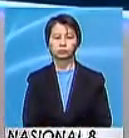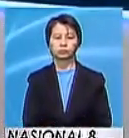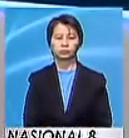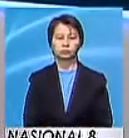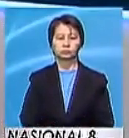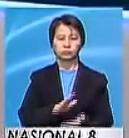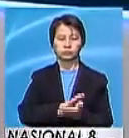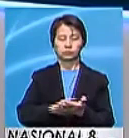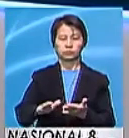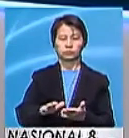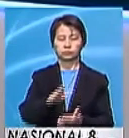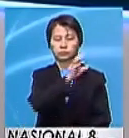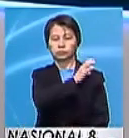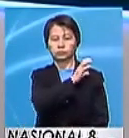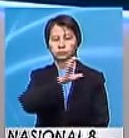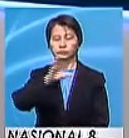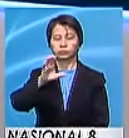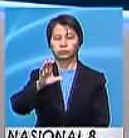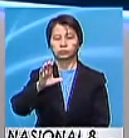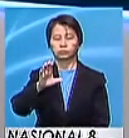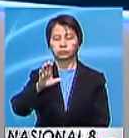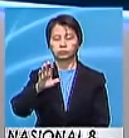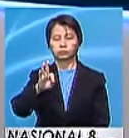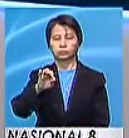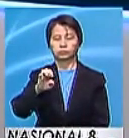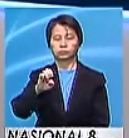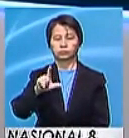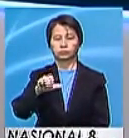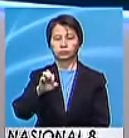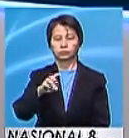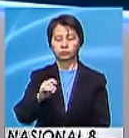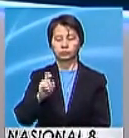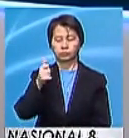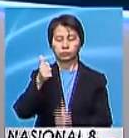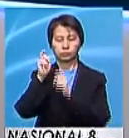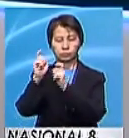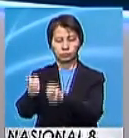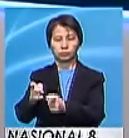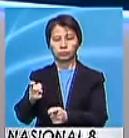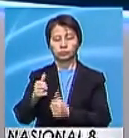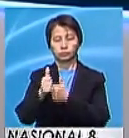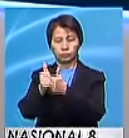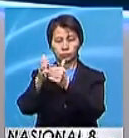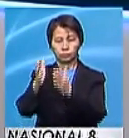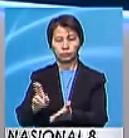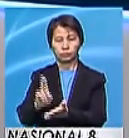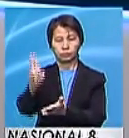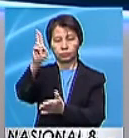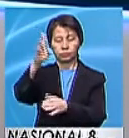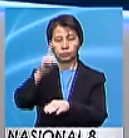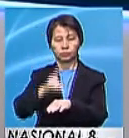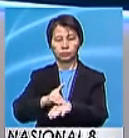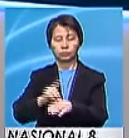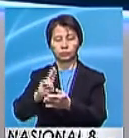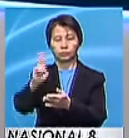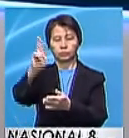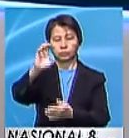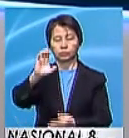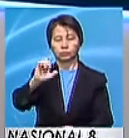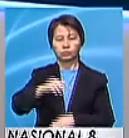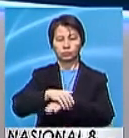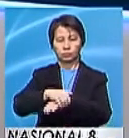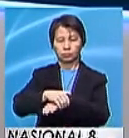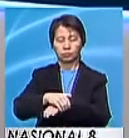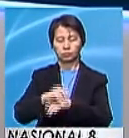Pengerusi Felda Tan Sri Muhammad Isa Abdul Samad dianugerahkan Fellow William Pitt, College Pembroke University, Cambridge. Pengiktirafan itu